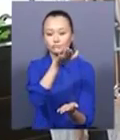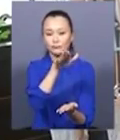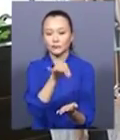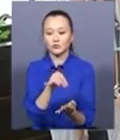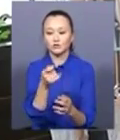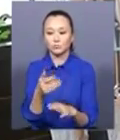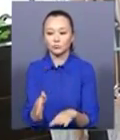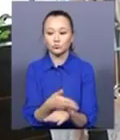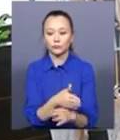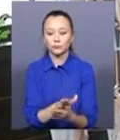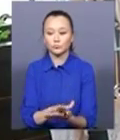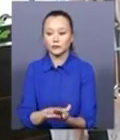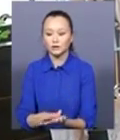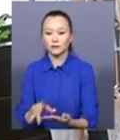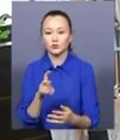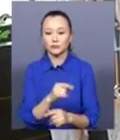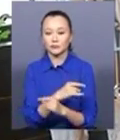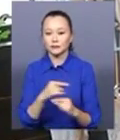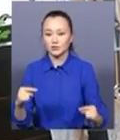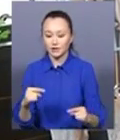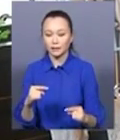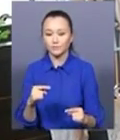Немного уберем на столе.